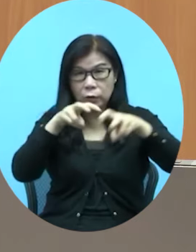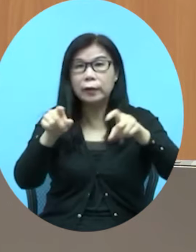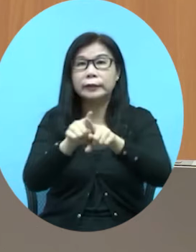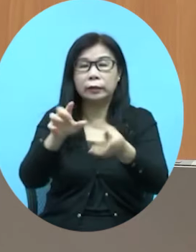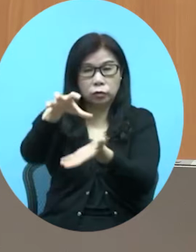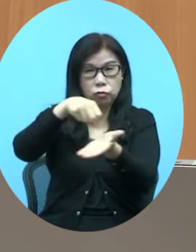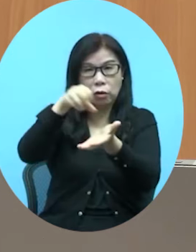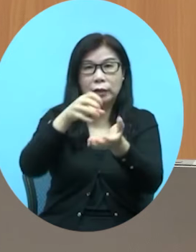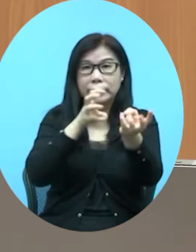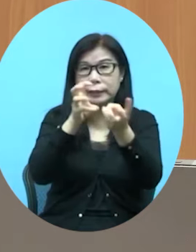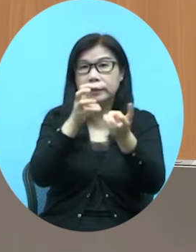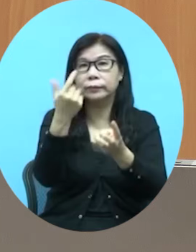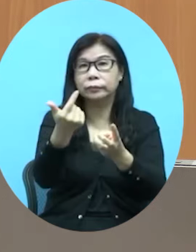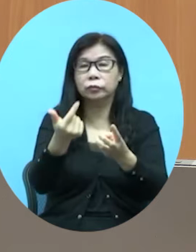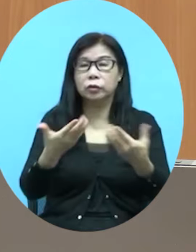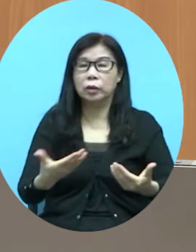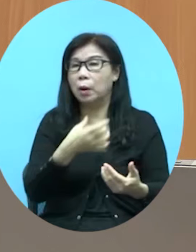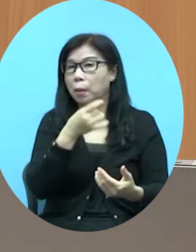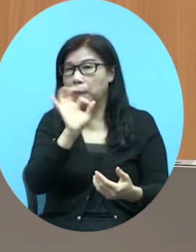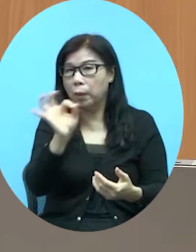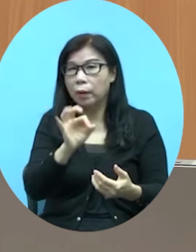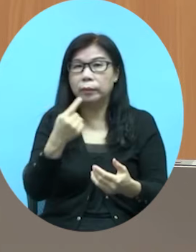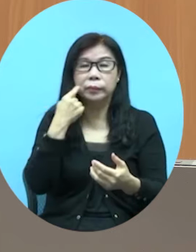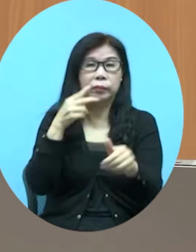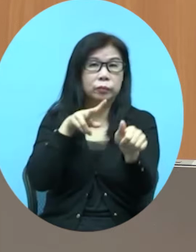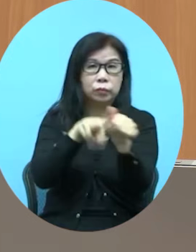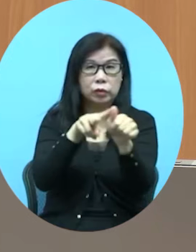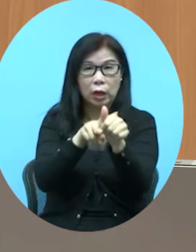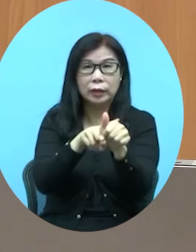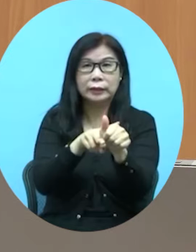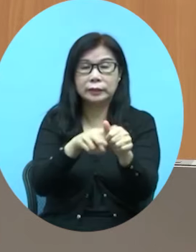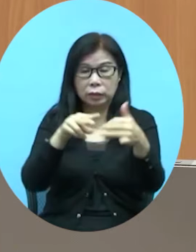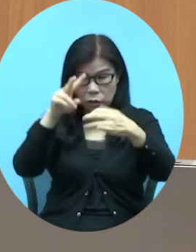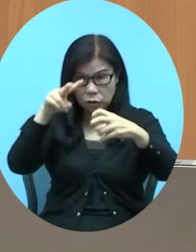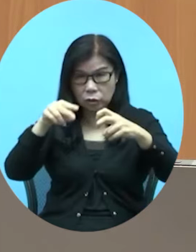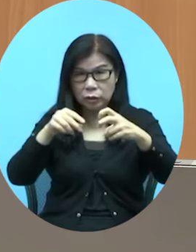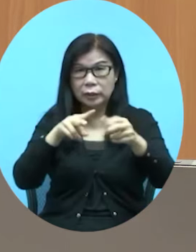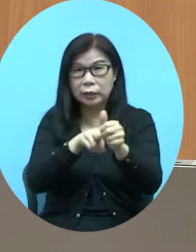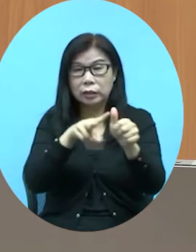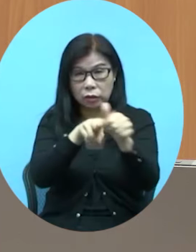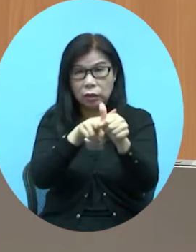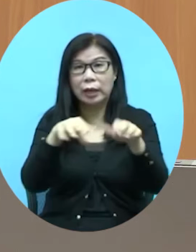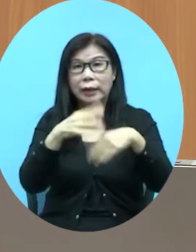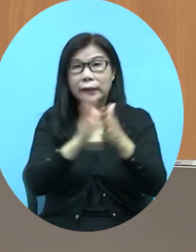资料我没有强制检测的数字是